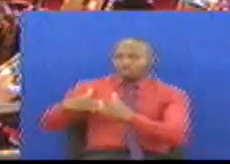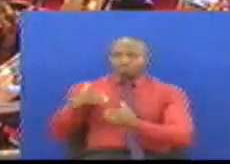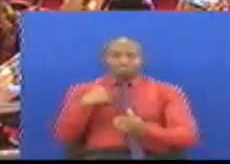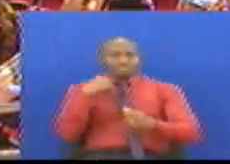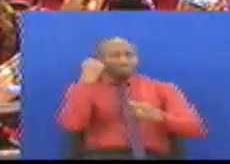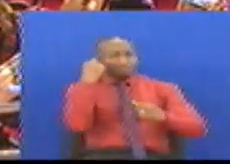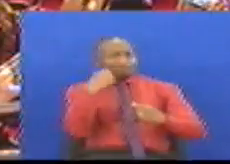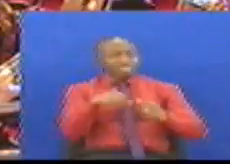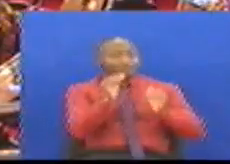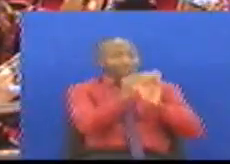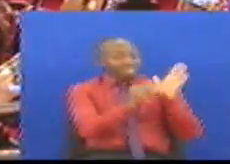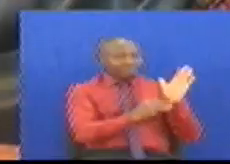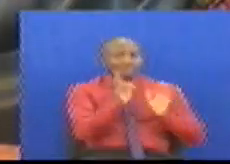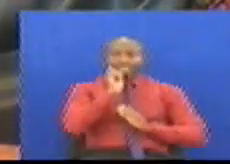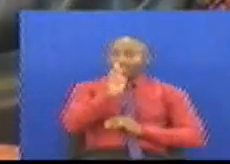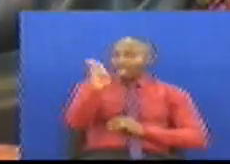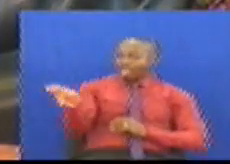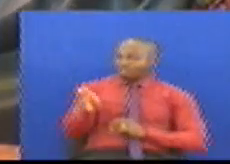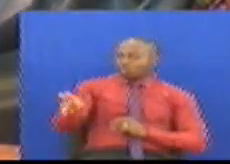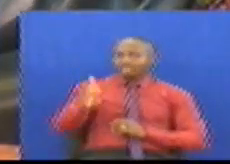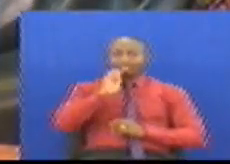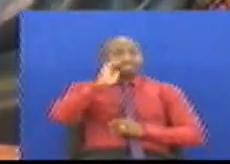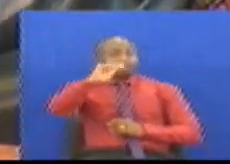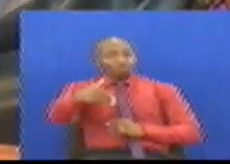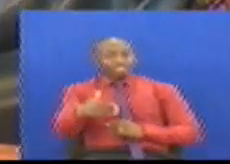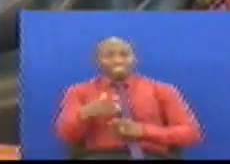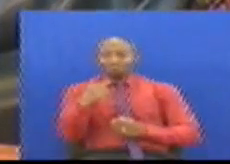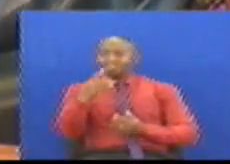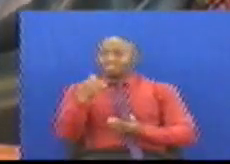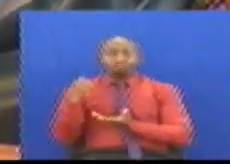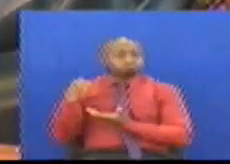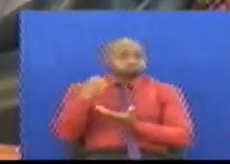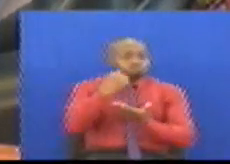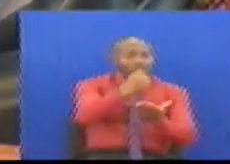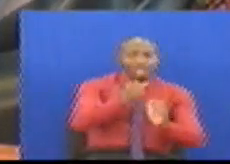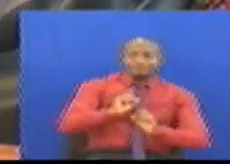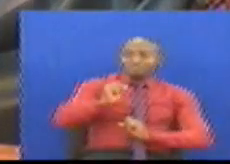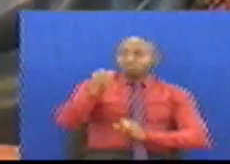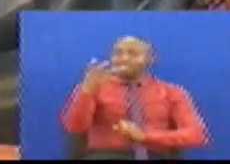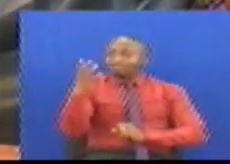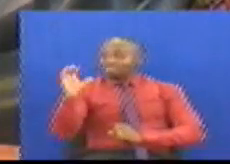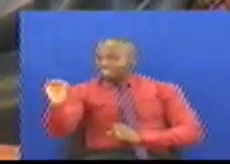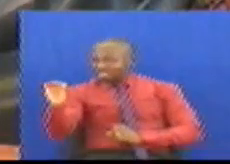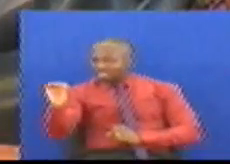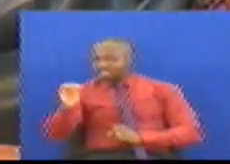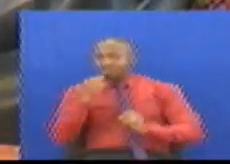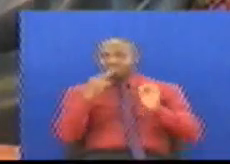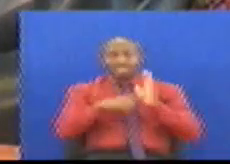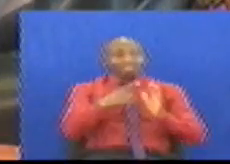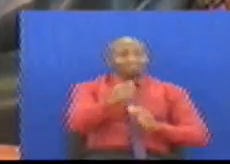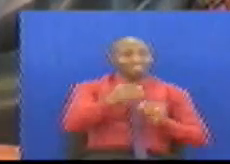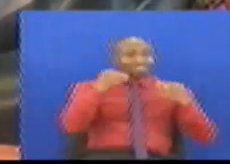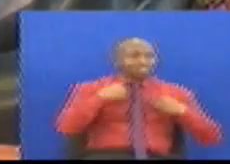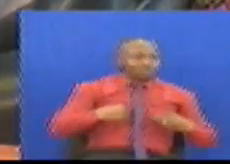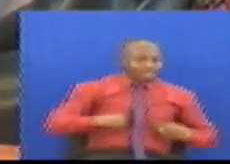mahesabu, kila halmashauri kila mwezi ilikuwa inapelekewa fedha zisizopungua milioni 50. Kwa maana kwamba fedha za